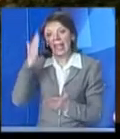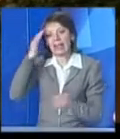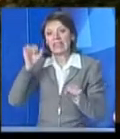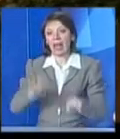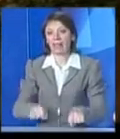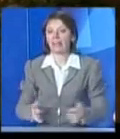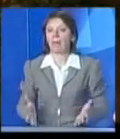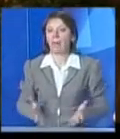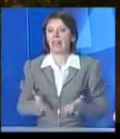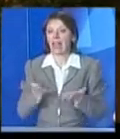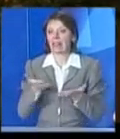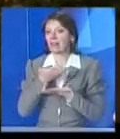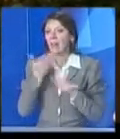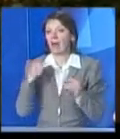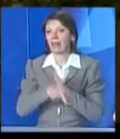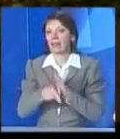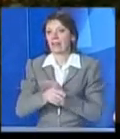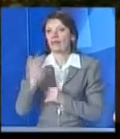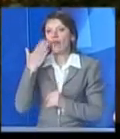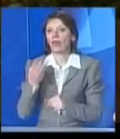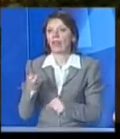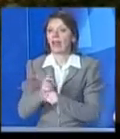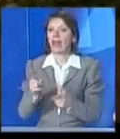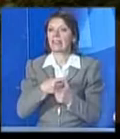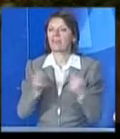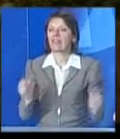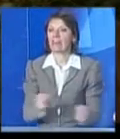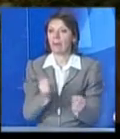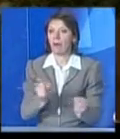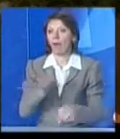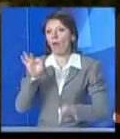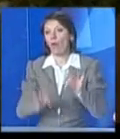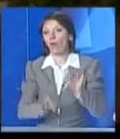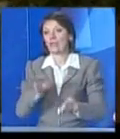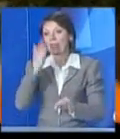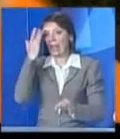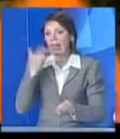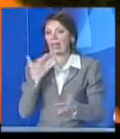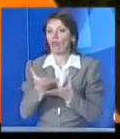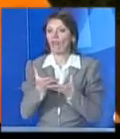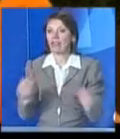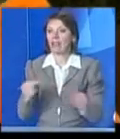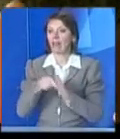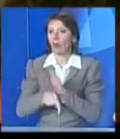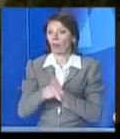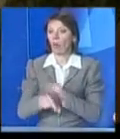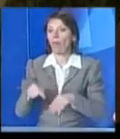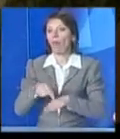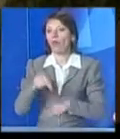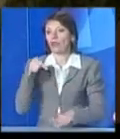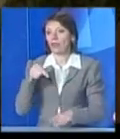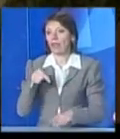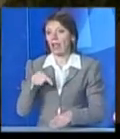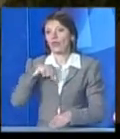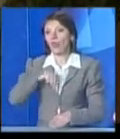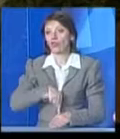піднесені. Немає значення, коли приходить чи зима, чи осінь, чи літо, чи весна. Тобто почуття живе, душа